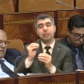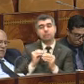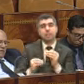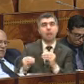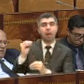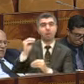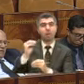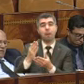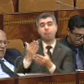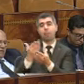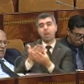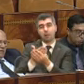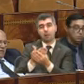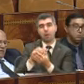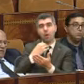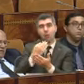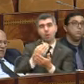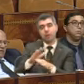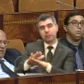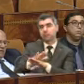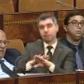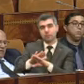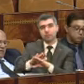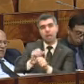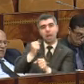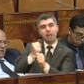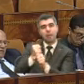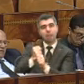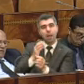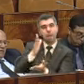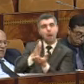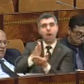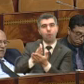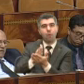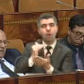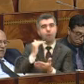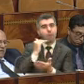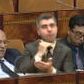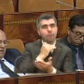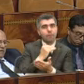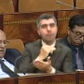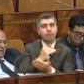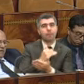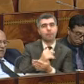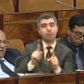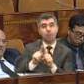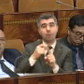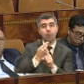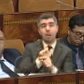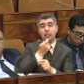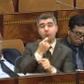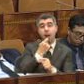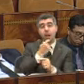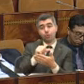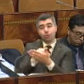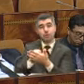تبدا، وراه الله يخليك خدموا فيه بجدية وبسرعة. راه كاين اللي ما كيجبرش حتى باش يداوى،